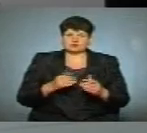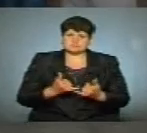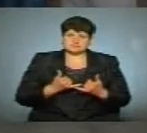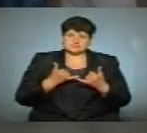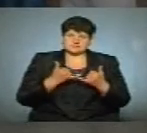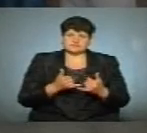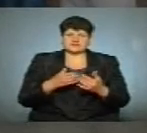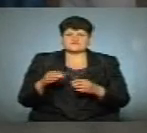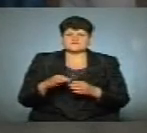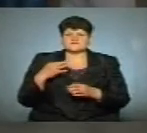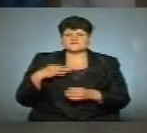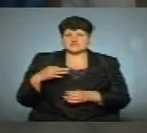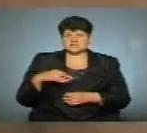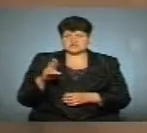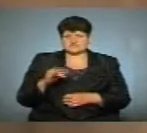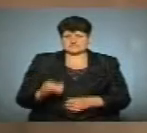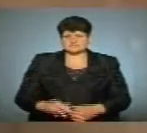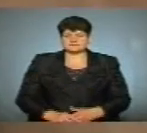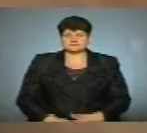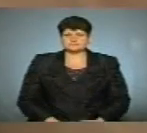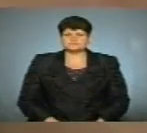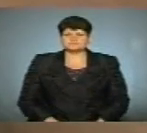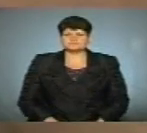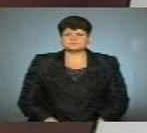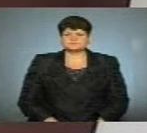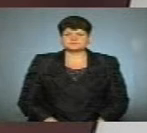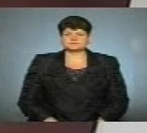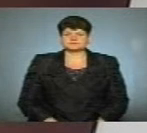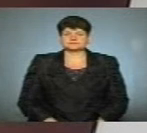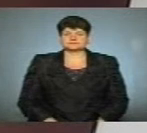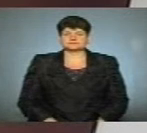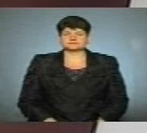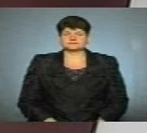вишивці. Анжела Шова, Андрій Прокопів. Новини на Суспільному. Тернопіль.